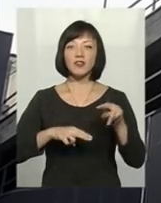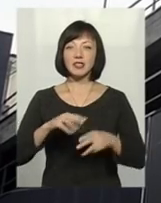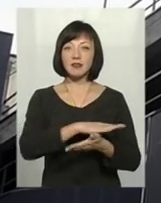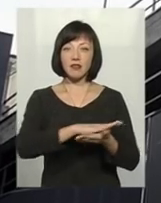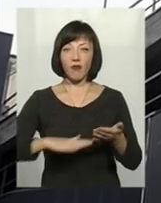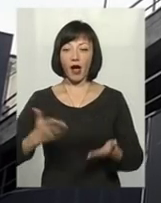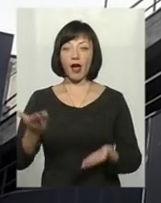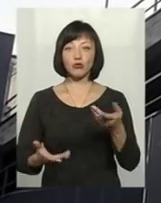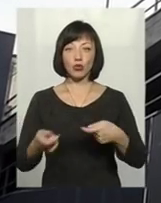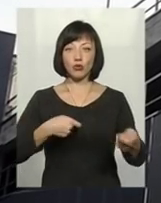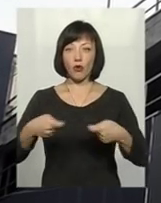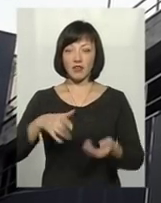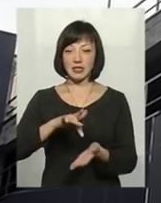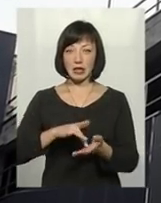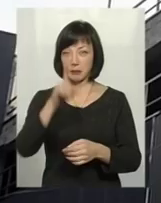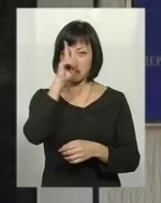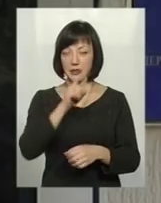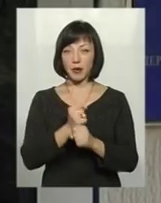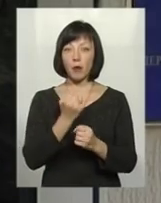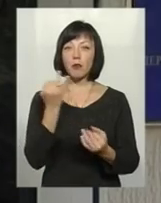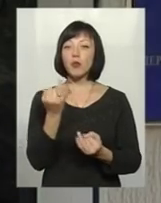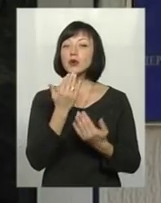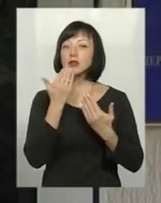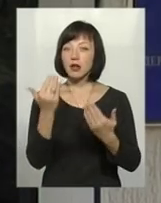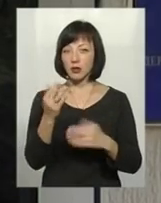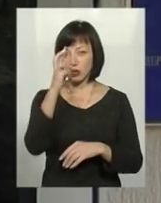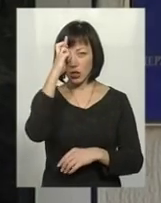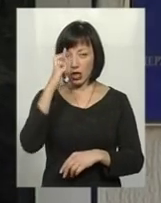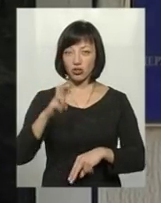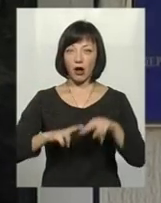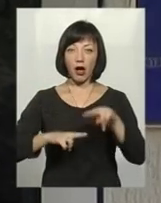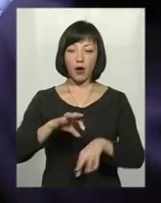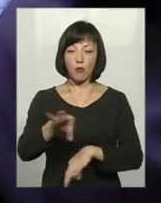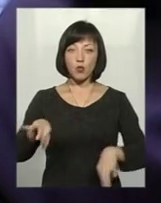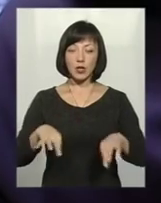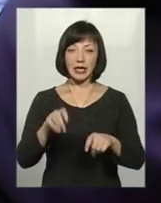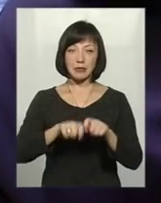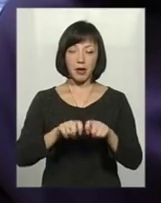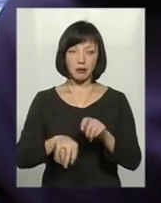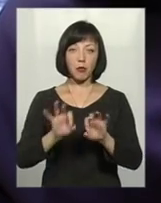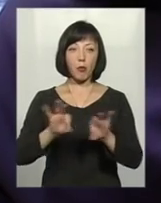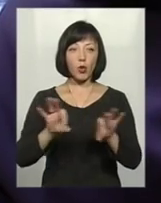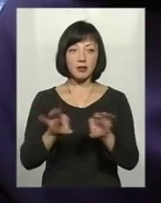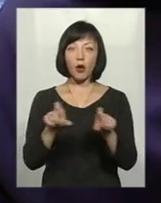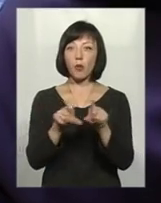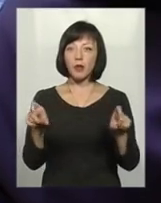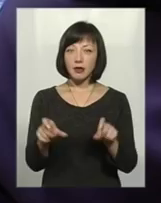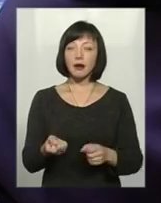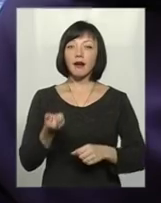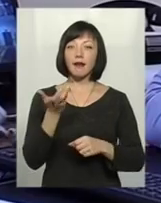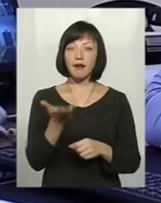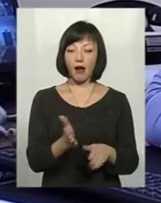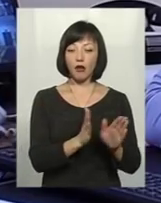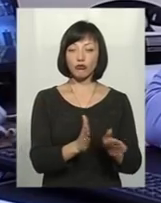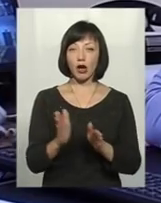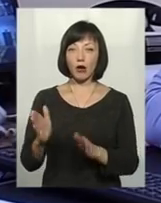якщо торговий центр вже місяць як працює, ми поцікавились в Держархбудінспекції. Там пояснили, об'єкт має кілька черг будівництва.